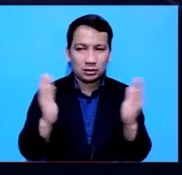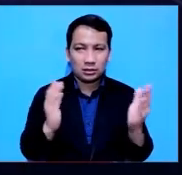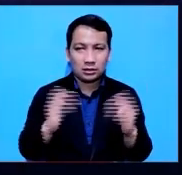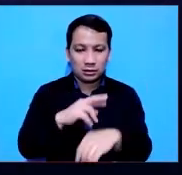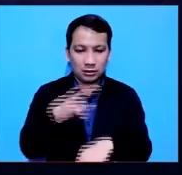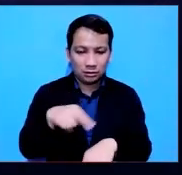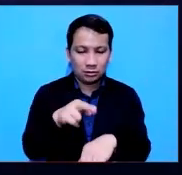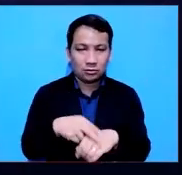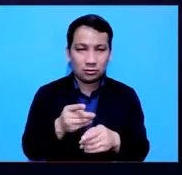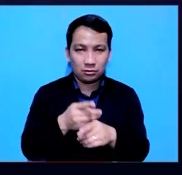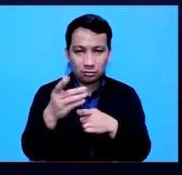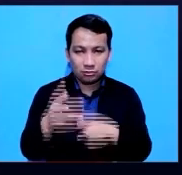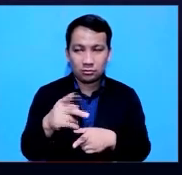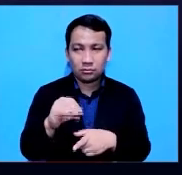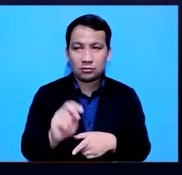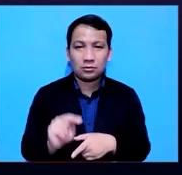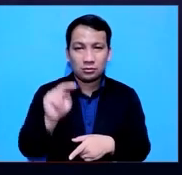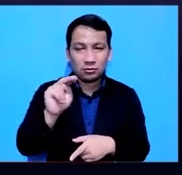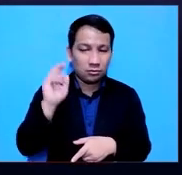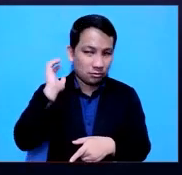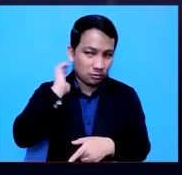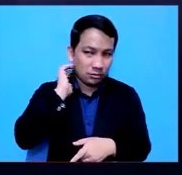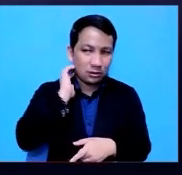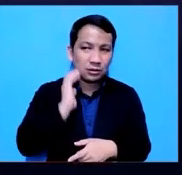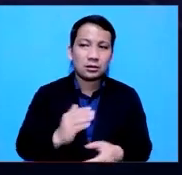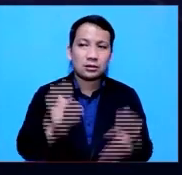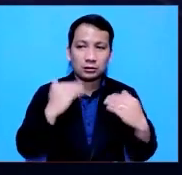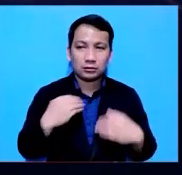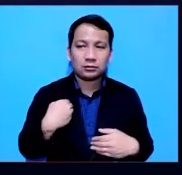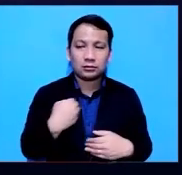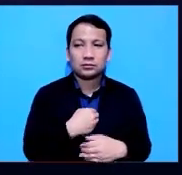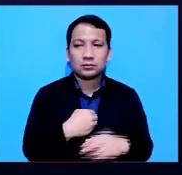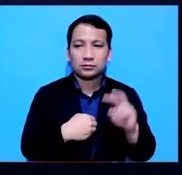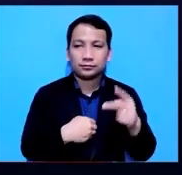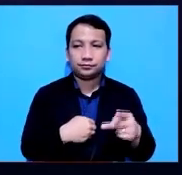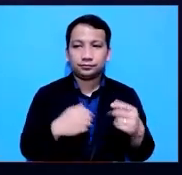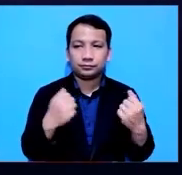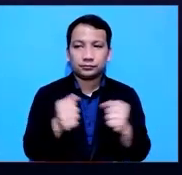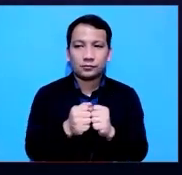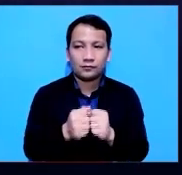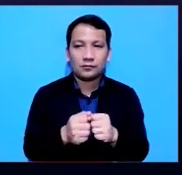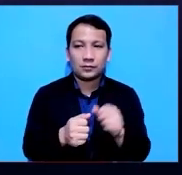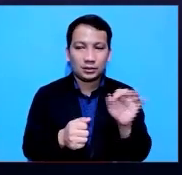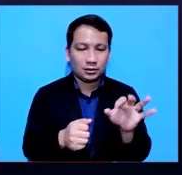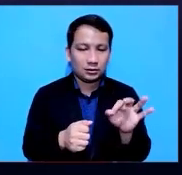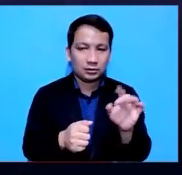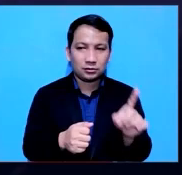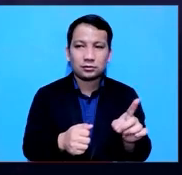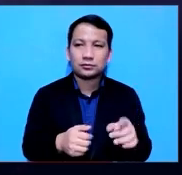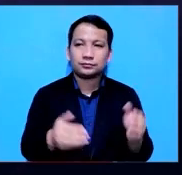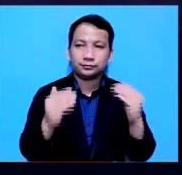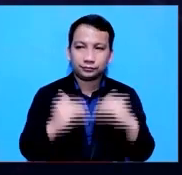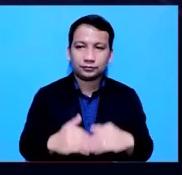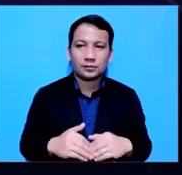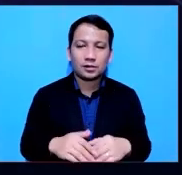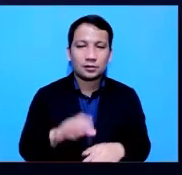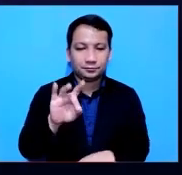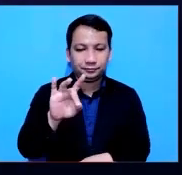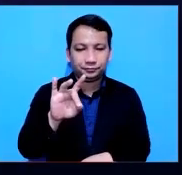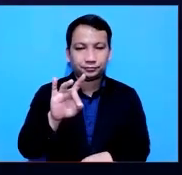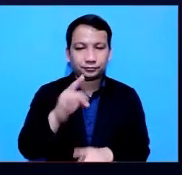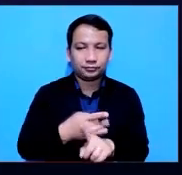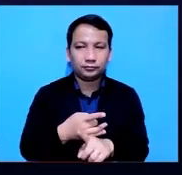ng PNP Northern Mindanao. Miyembro siya ng PMA Sambisig Class of 1991. 8 buwan lang niyang pamumunuan ng